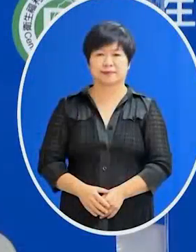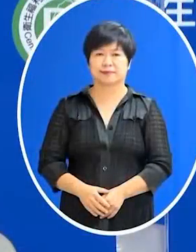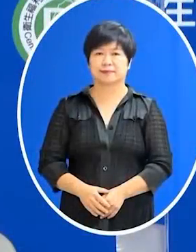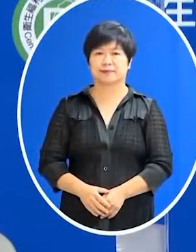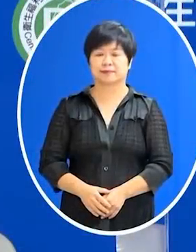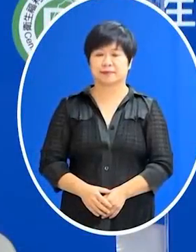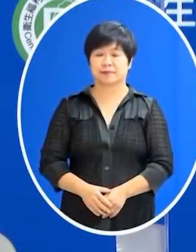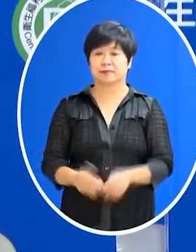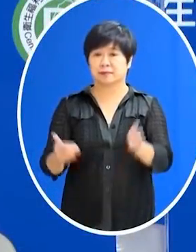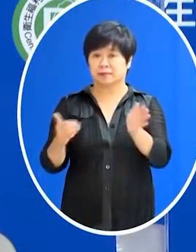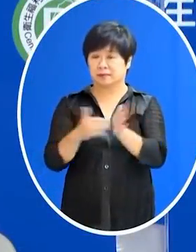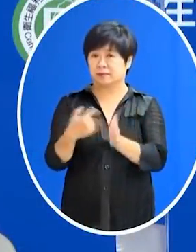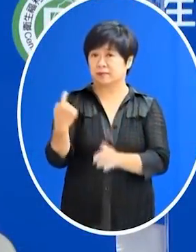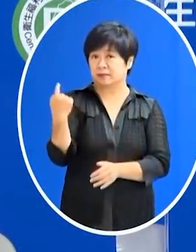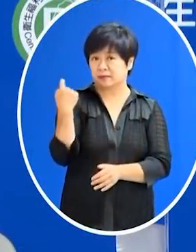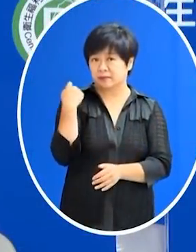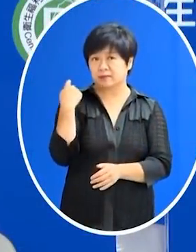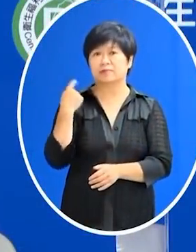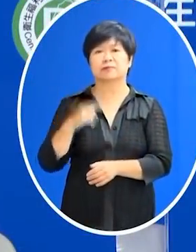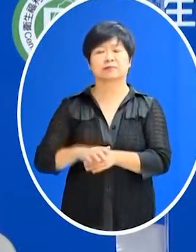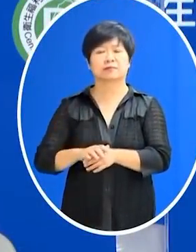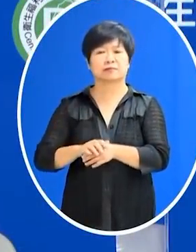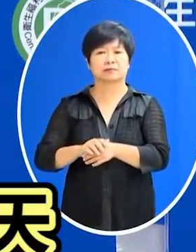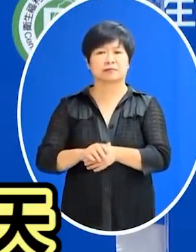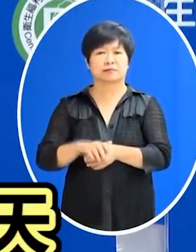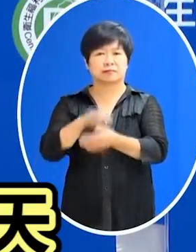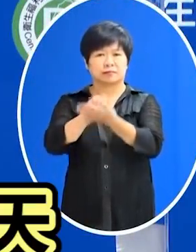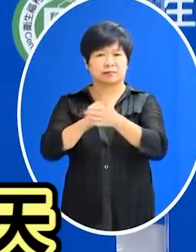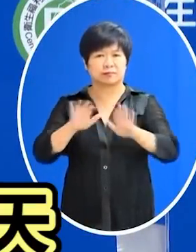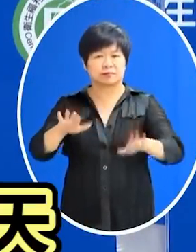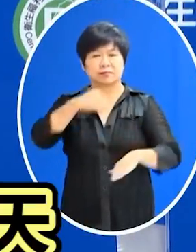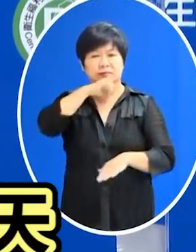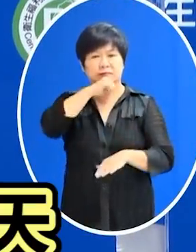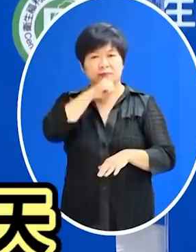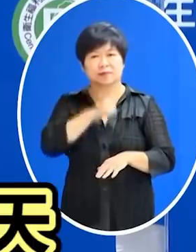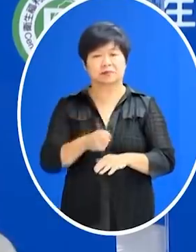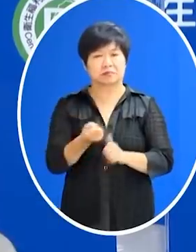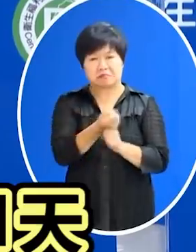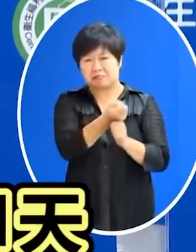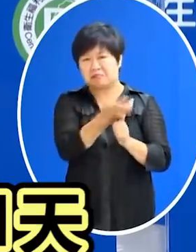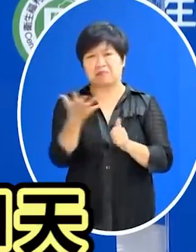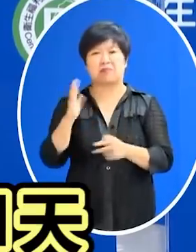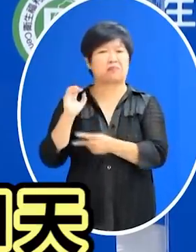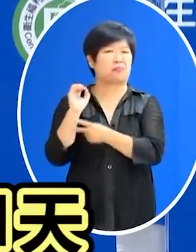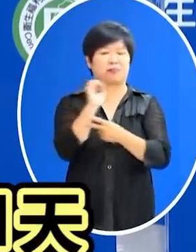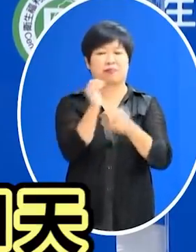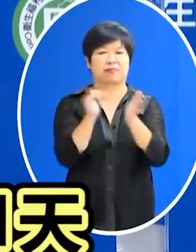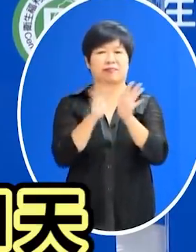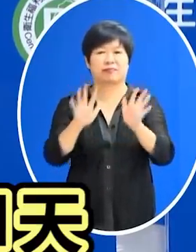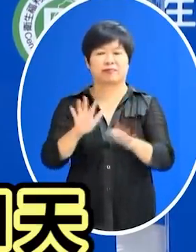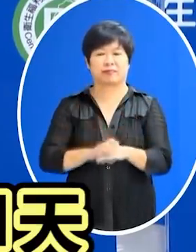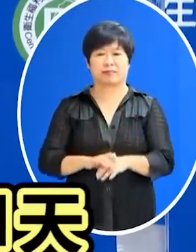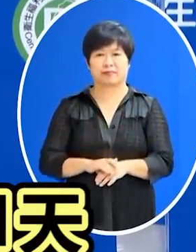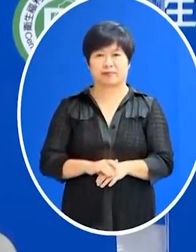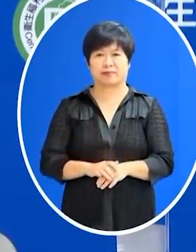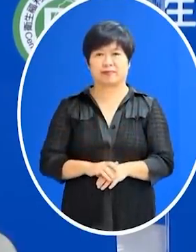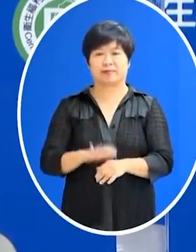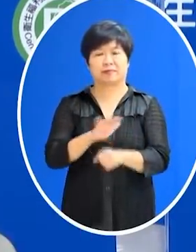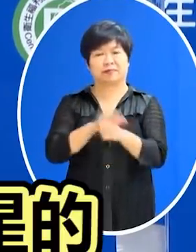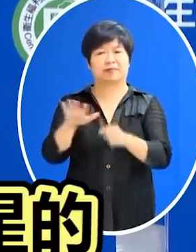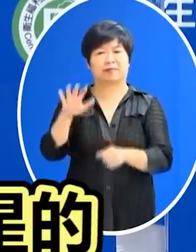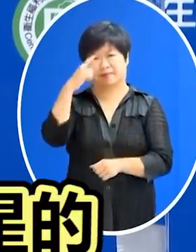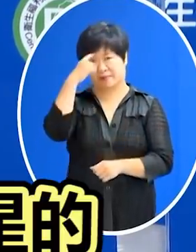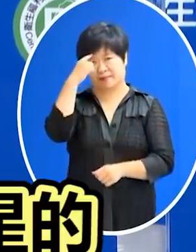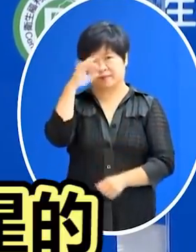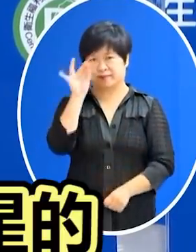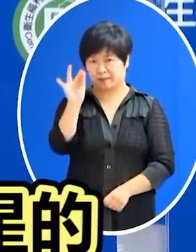我们大概到昨天啊，我们在零本土案例也安然度过100天哈，今天开始进入101天，